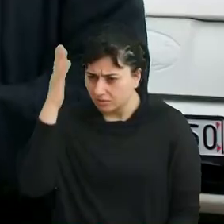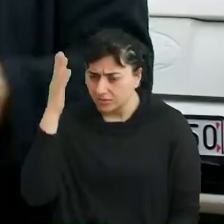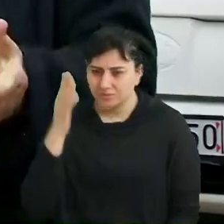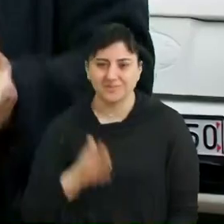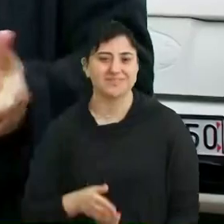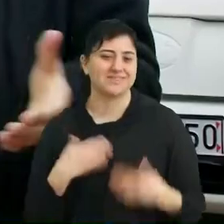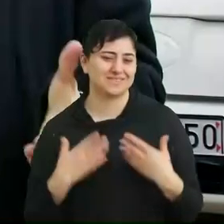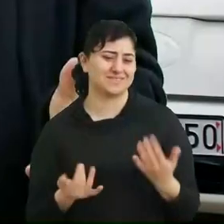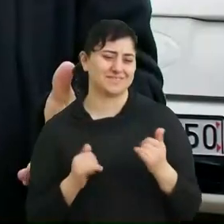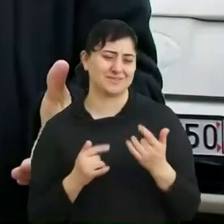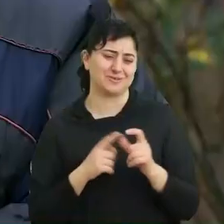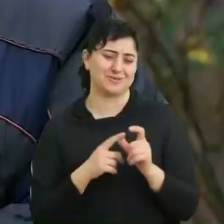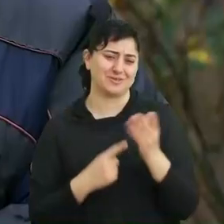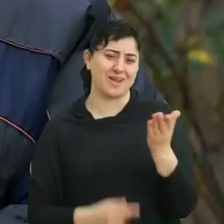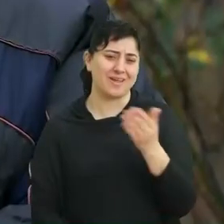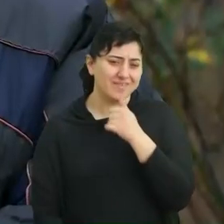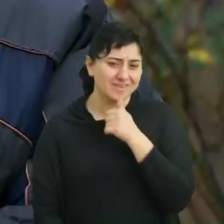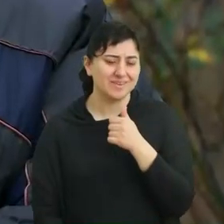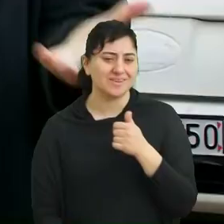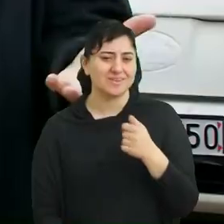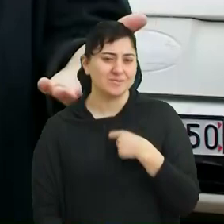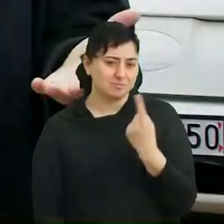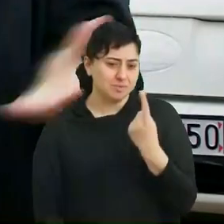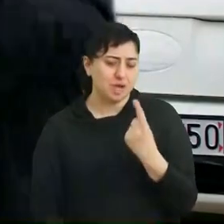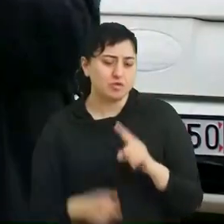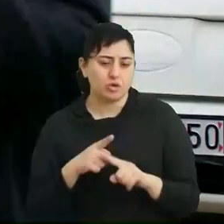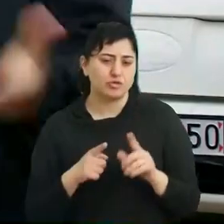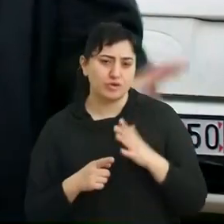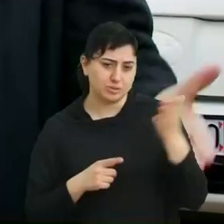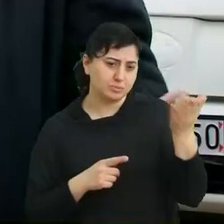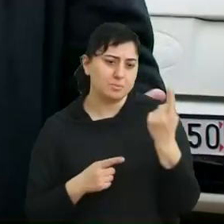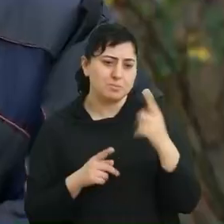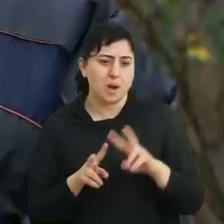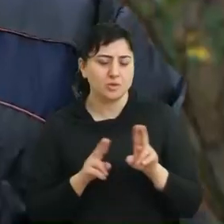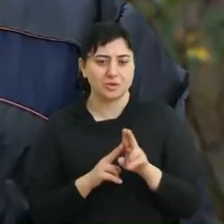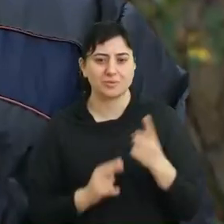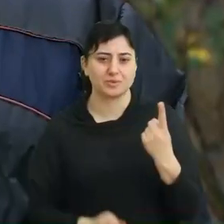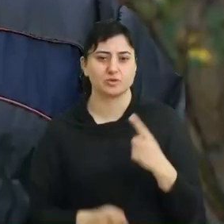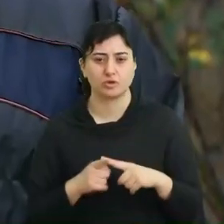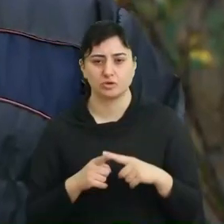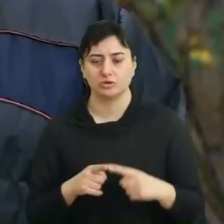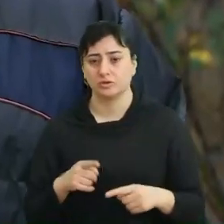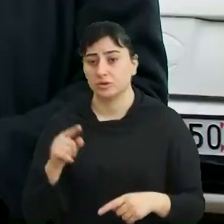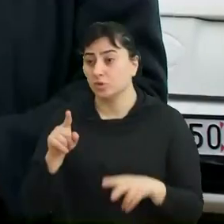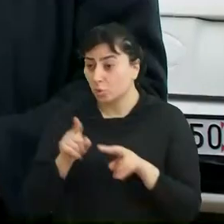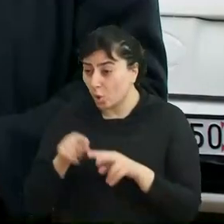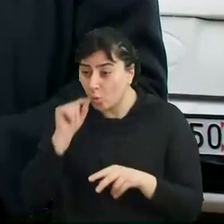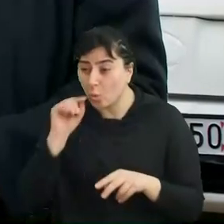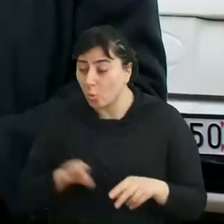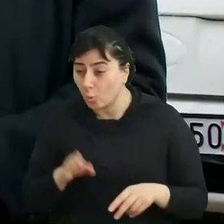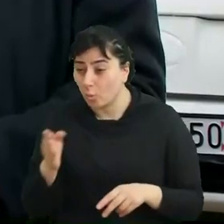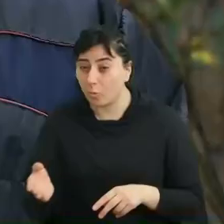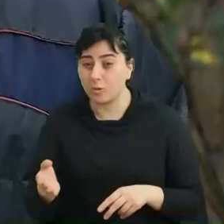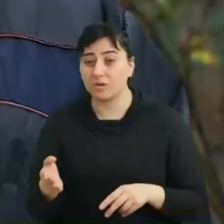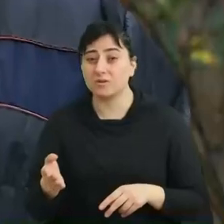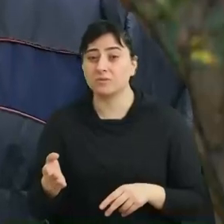mi? Ya ne diyorsun Şükrü Efendi ya? Bizim bir tane torunumuz var. O da buradan. Mahmut Kemal. Nurhan oğlu.